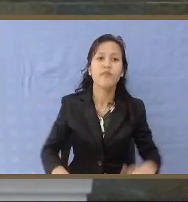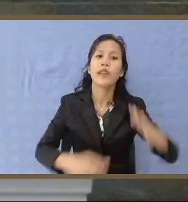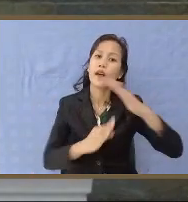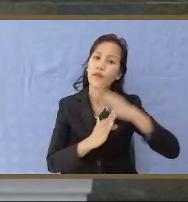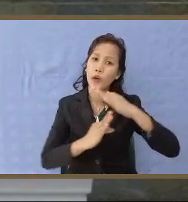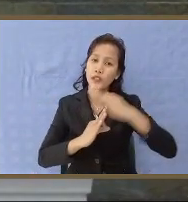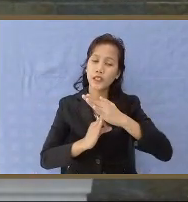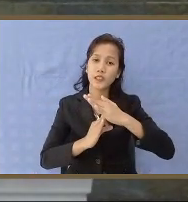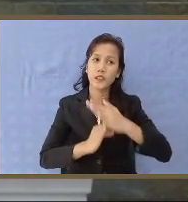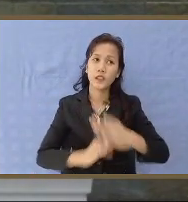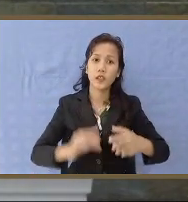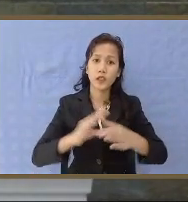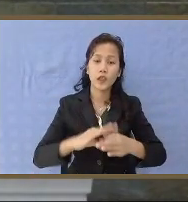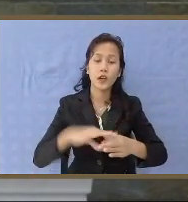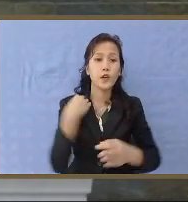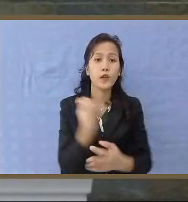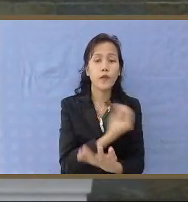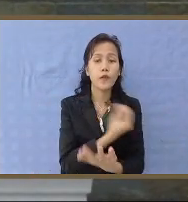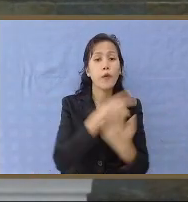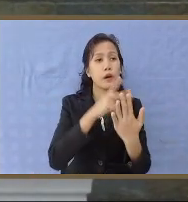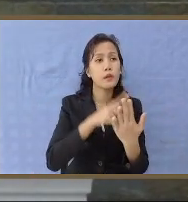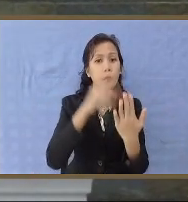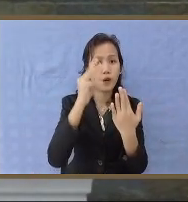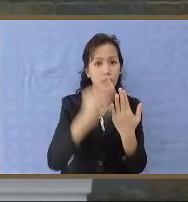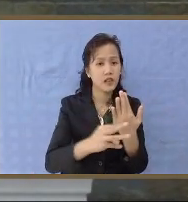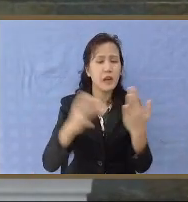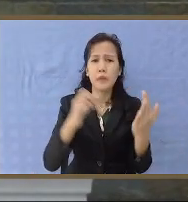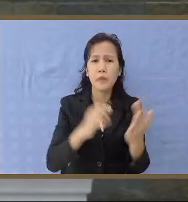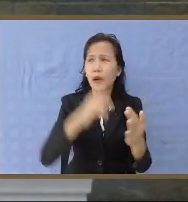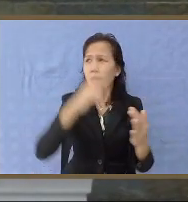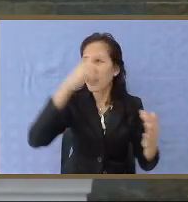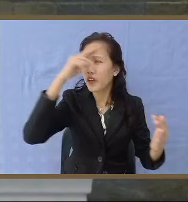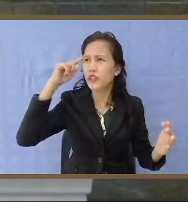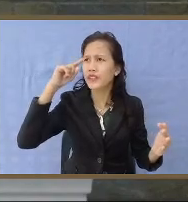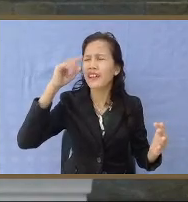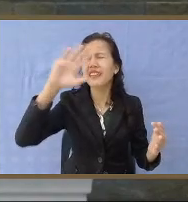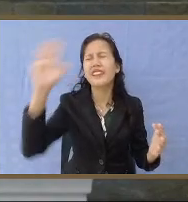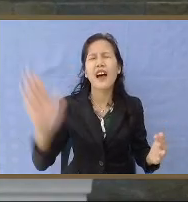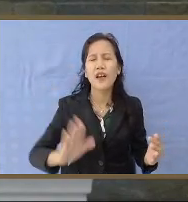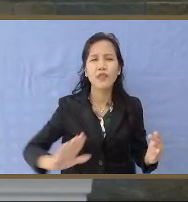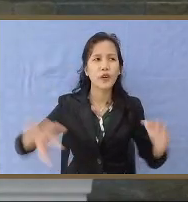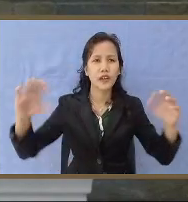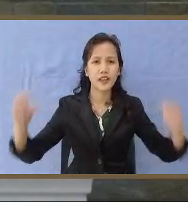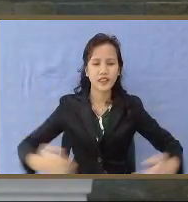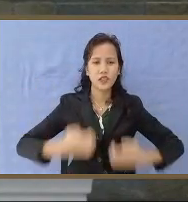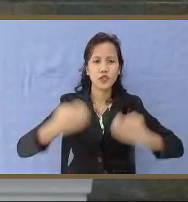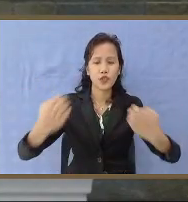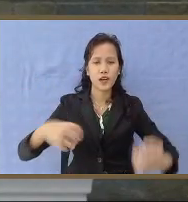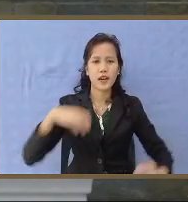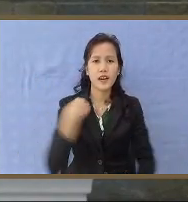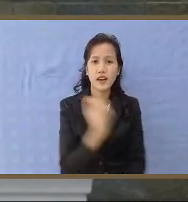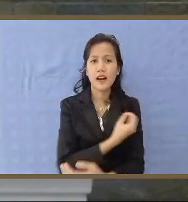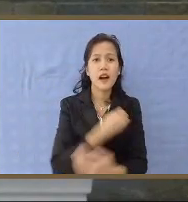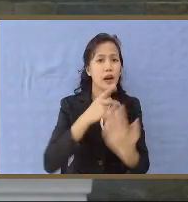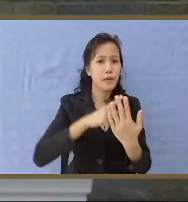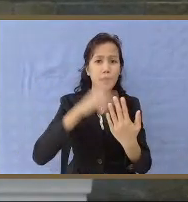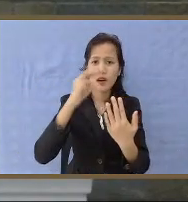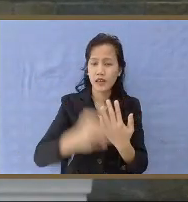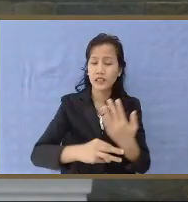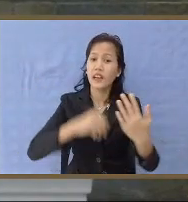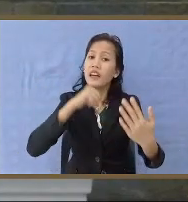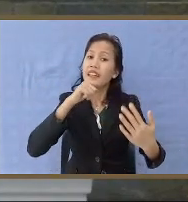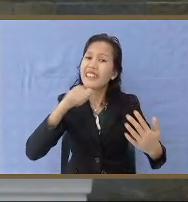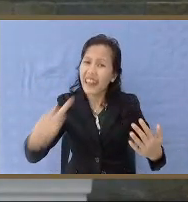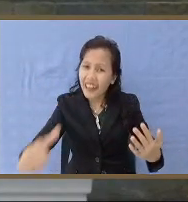foundation ng ating programa, sapagkat you will never enjoy our program not until you